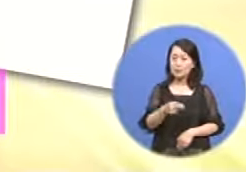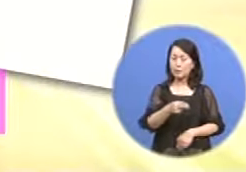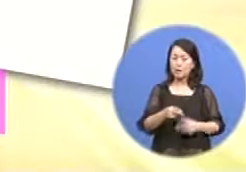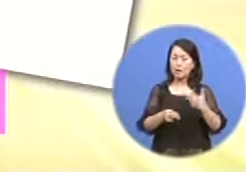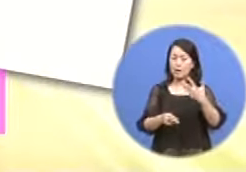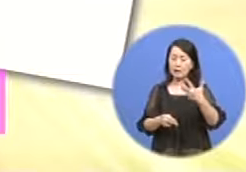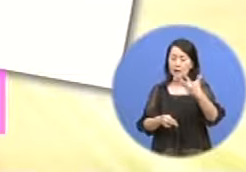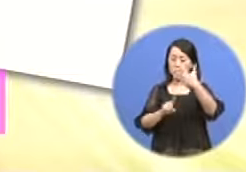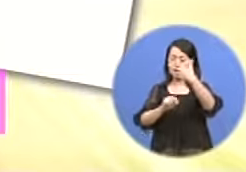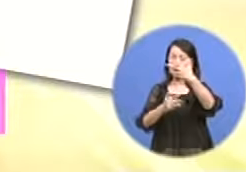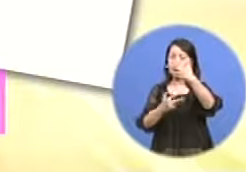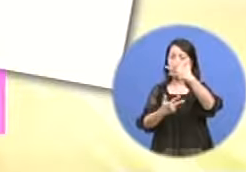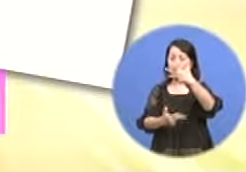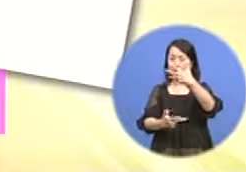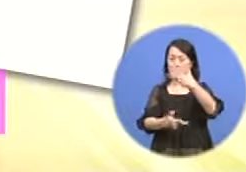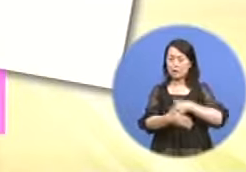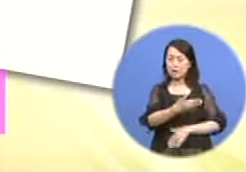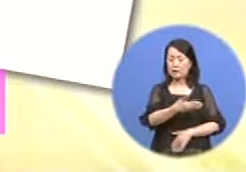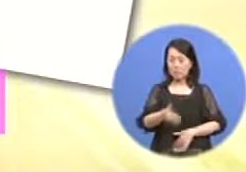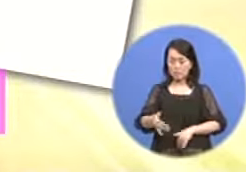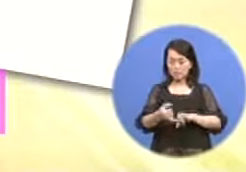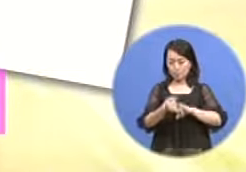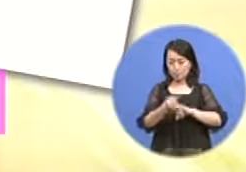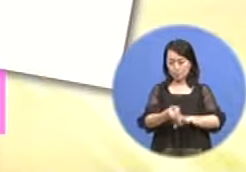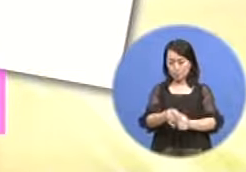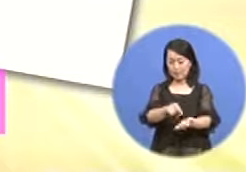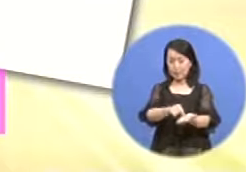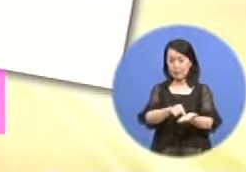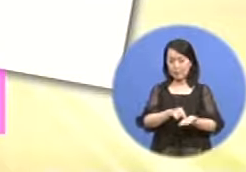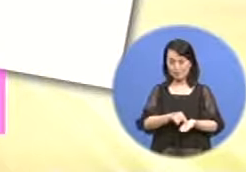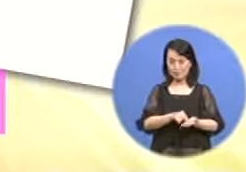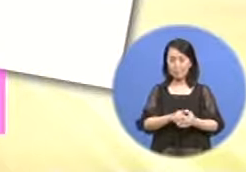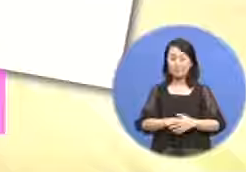日水曜日必着です。